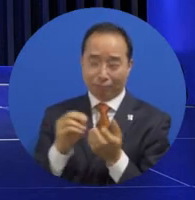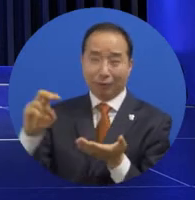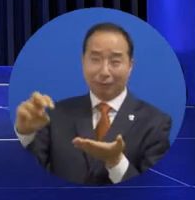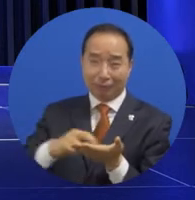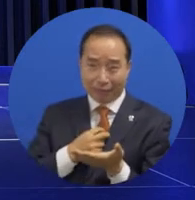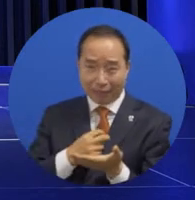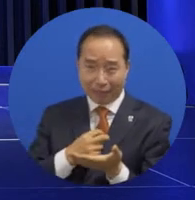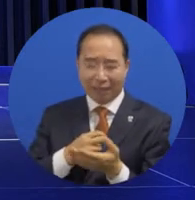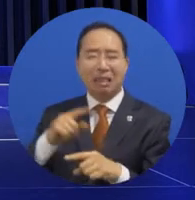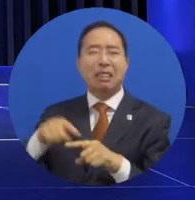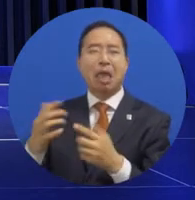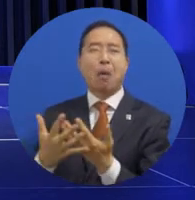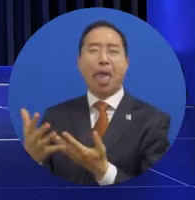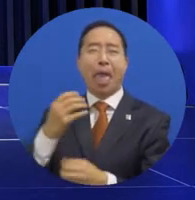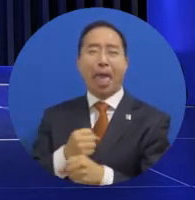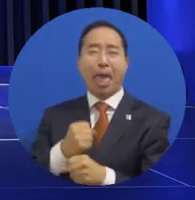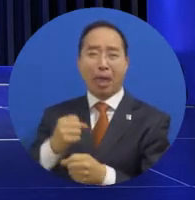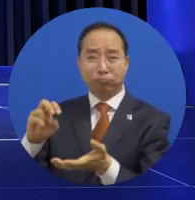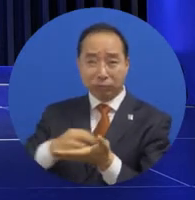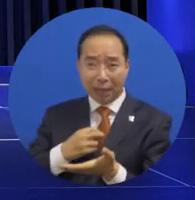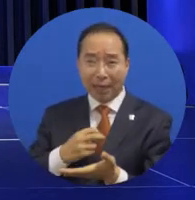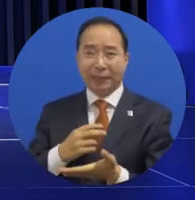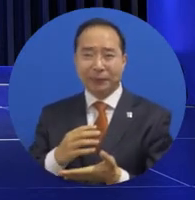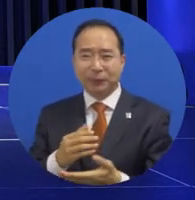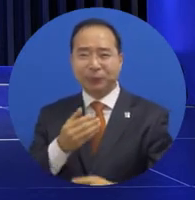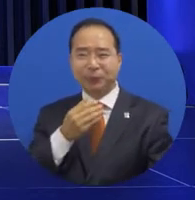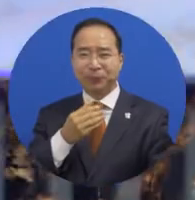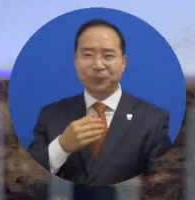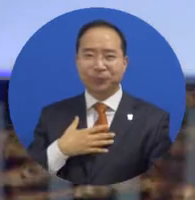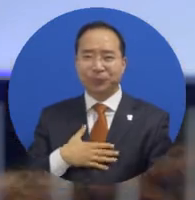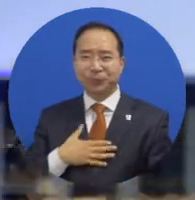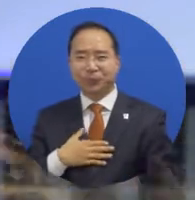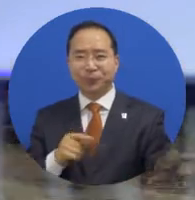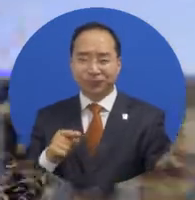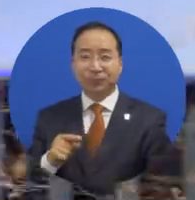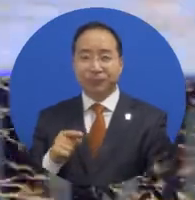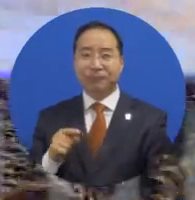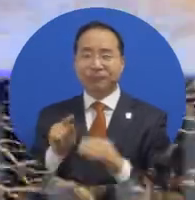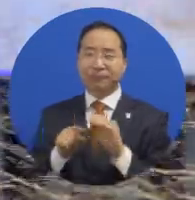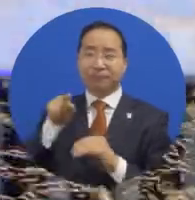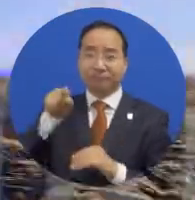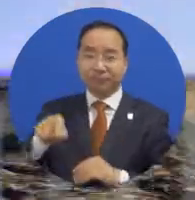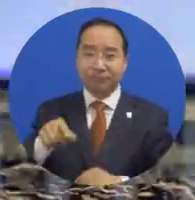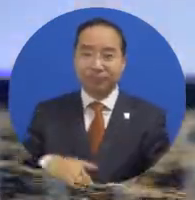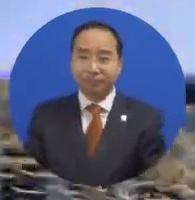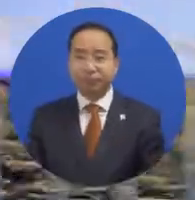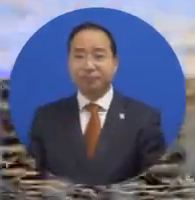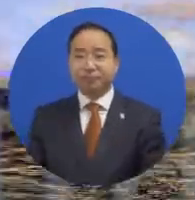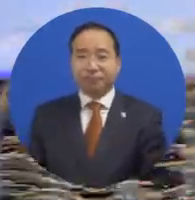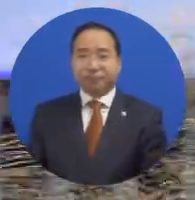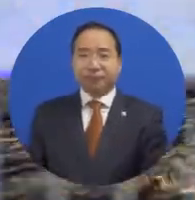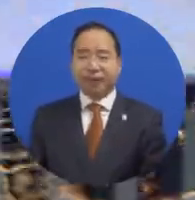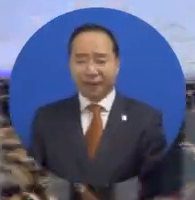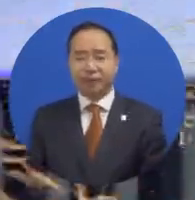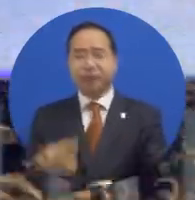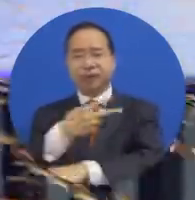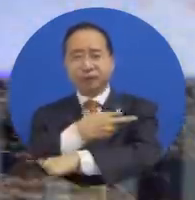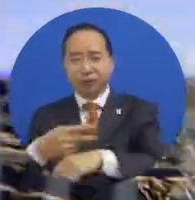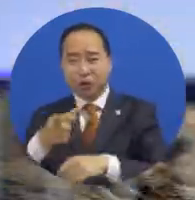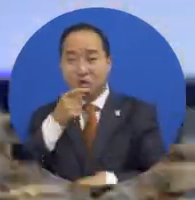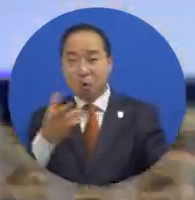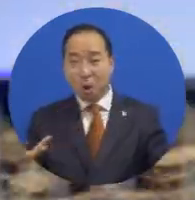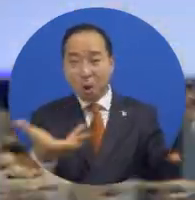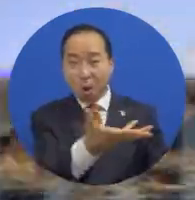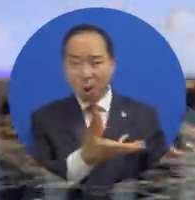왔고 새벽에 운전을 해서 그 대회장에 갔는데 이건 뭐 그 잔잔한 호수라고 생각하고